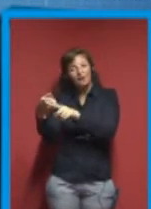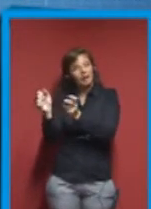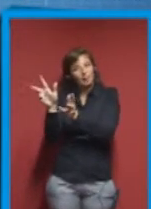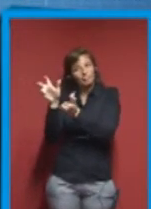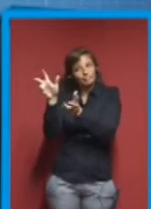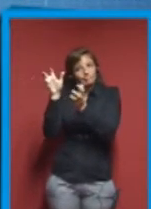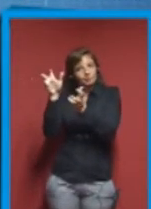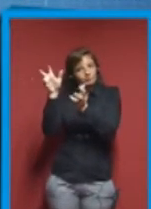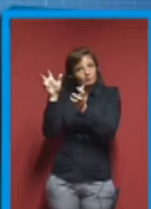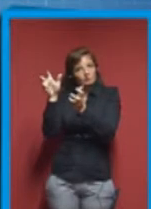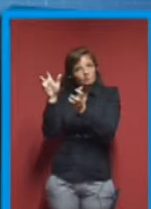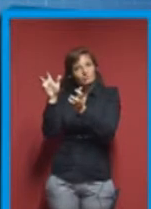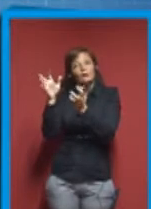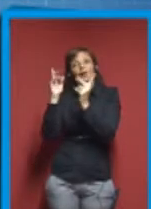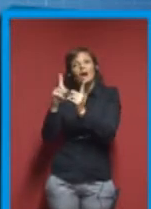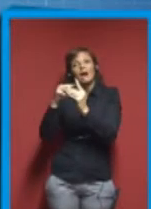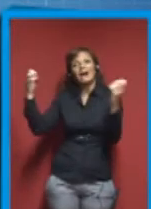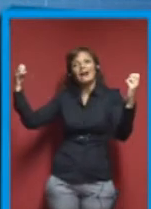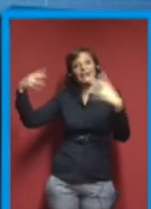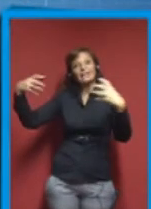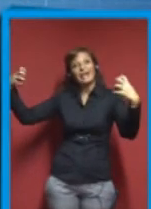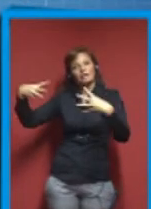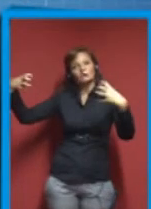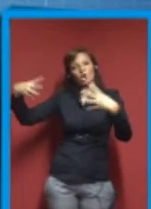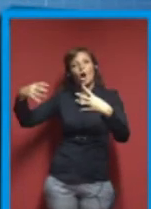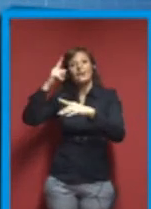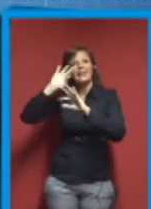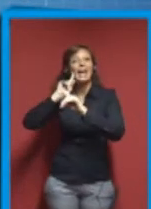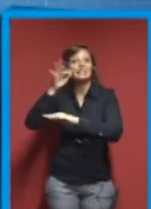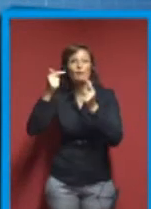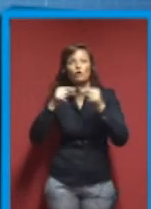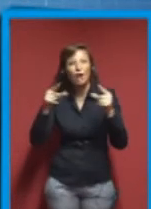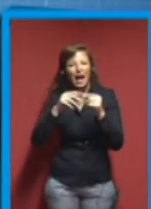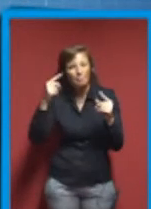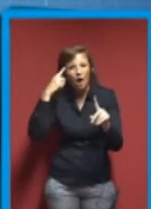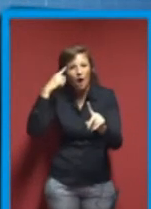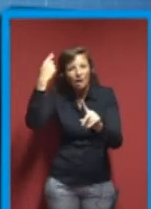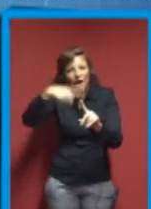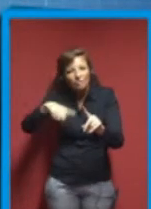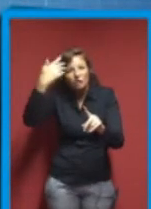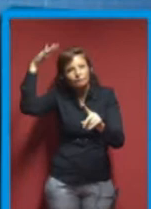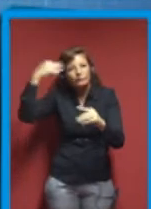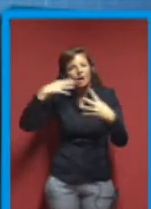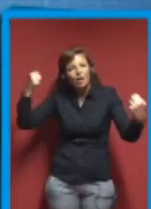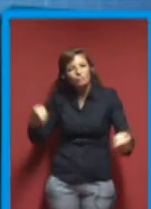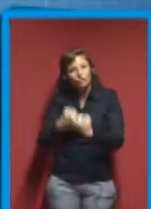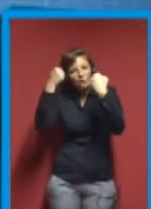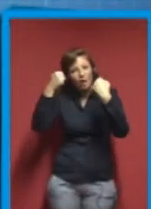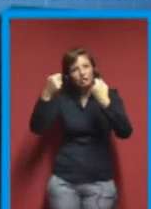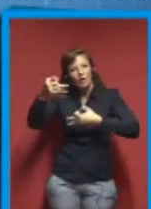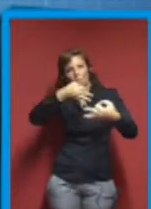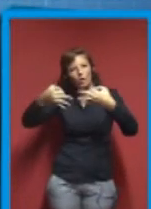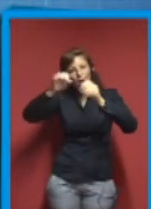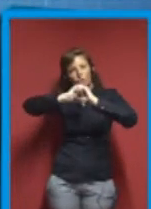analizzare il tasso di radiazioni che ci sono, per esempio in Giappone, questo è avvenuto dopo l'incidente, può crearvi una vera e